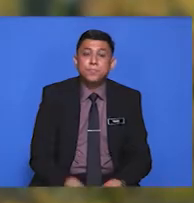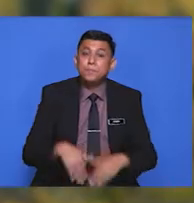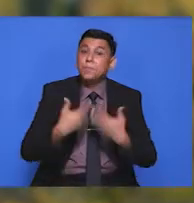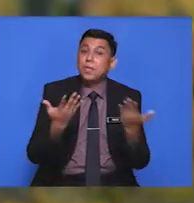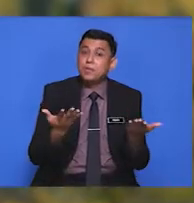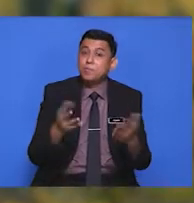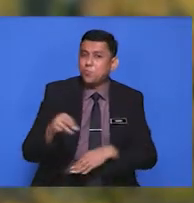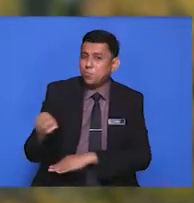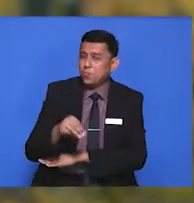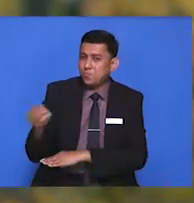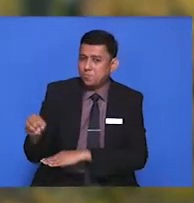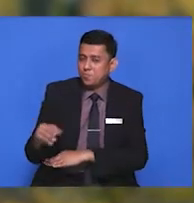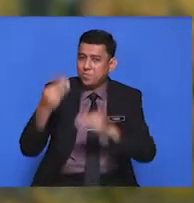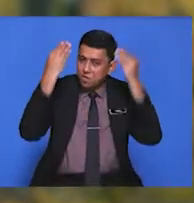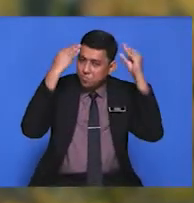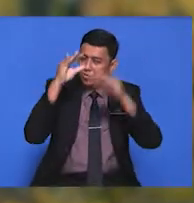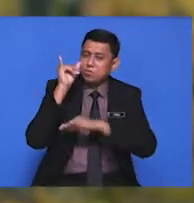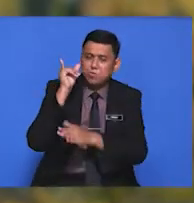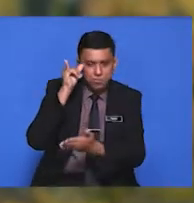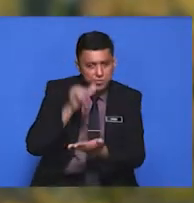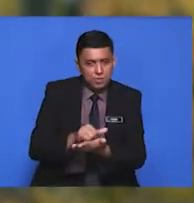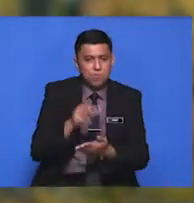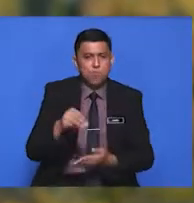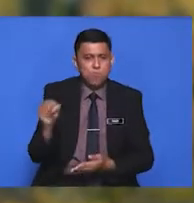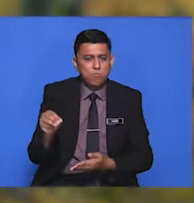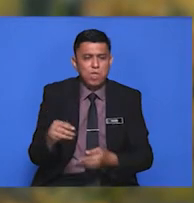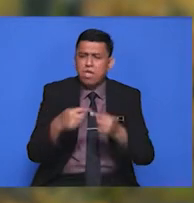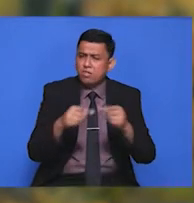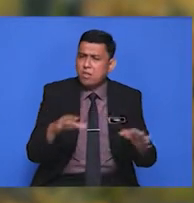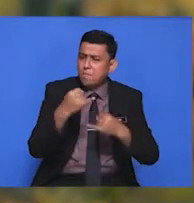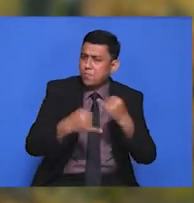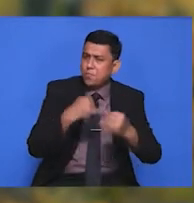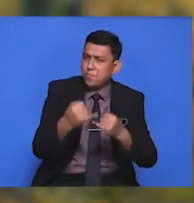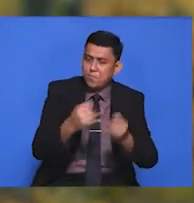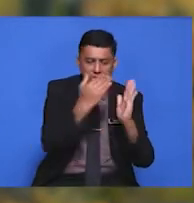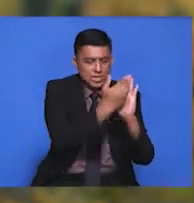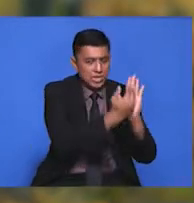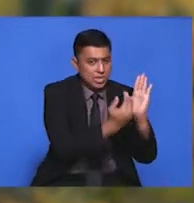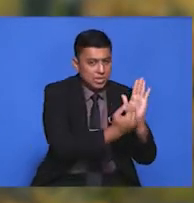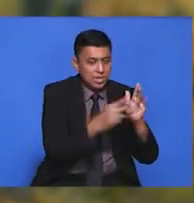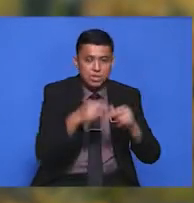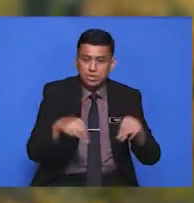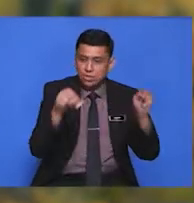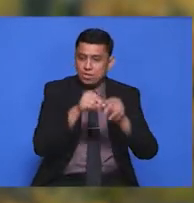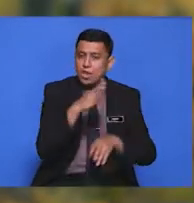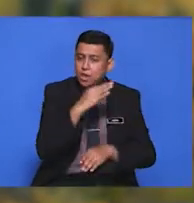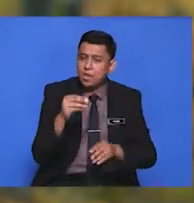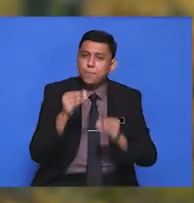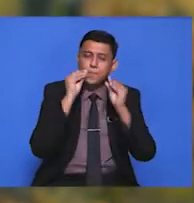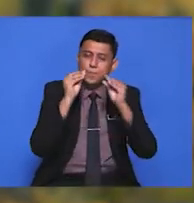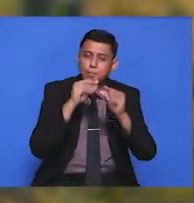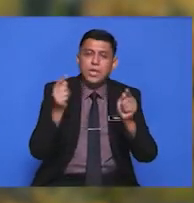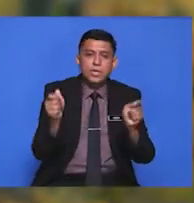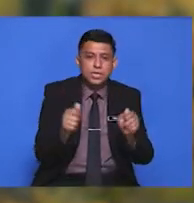Bagaimana murid-murid? Cikgu yakin murid-murid di hadapan cikgu ini telah berjaya menyaraikan nilai dan pengajaran